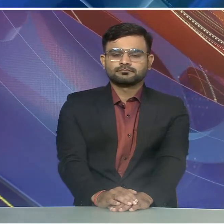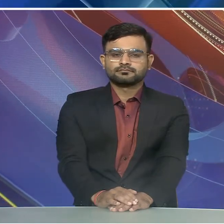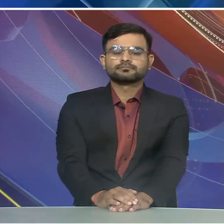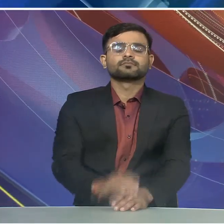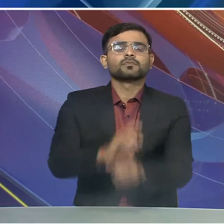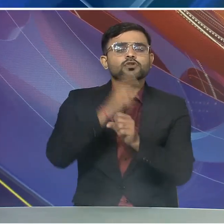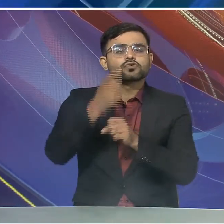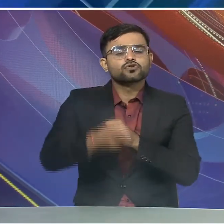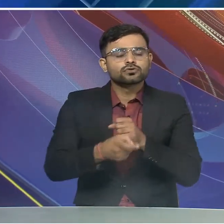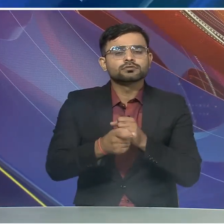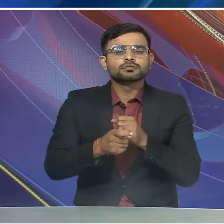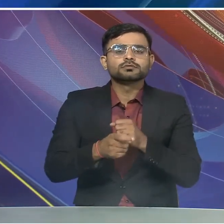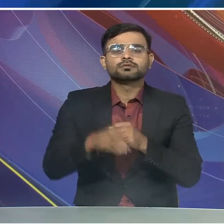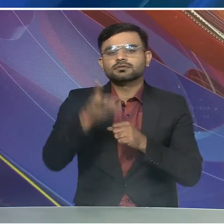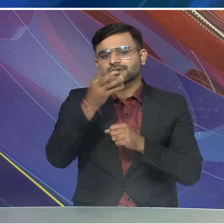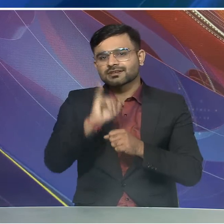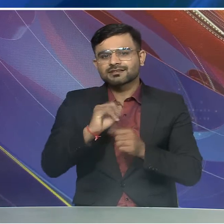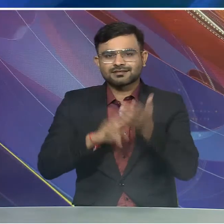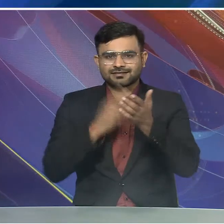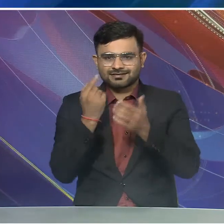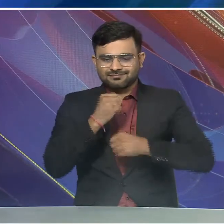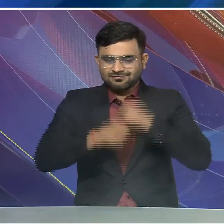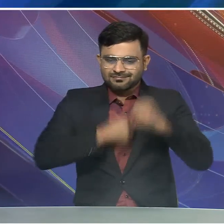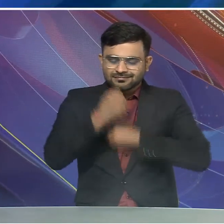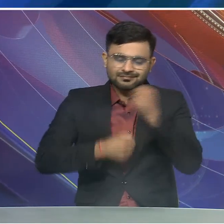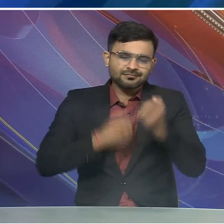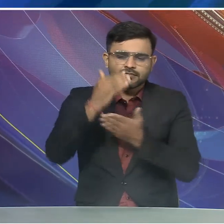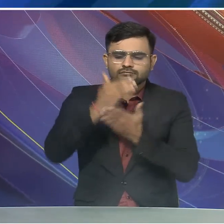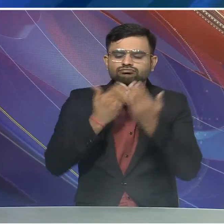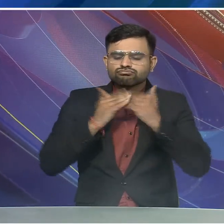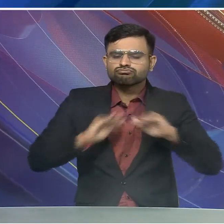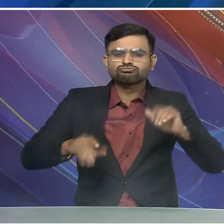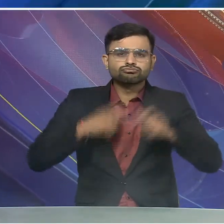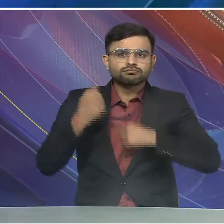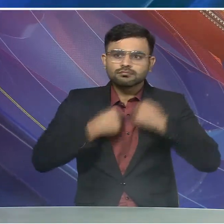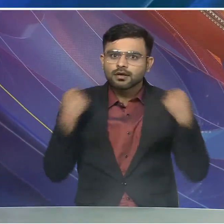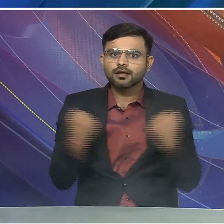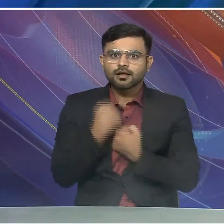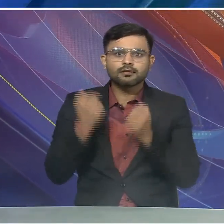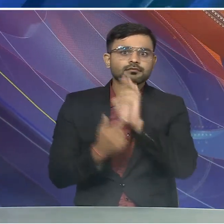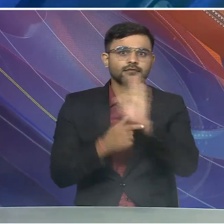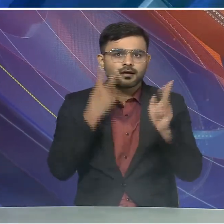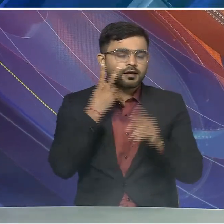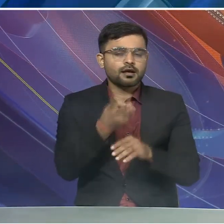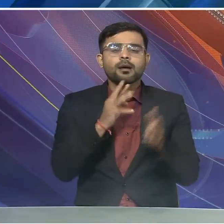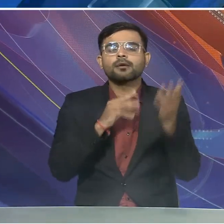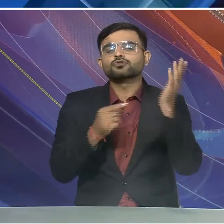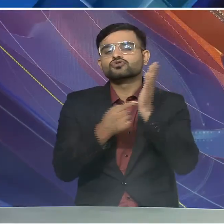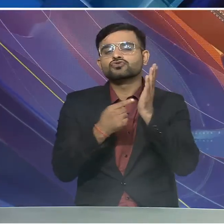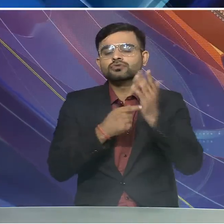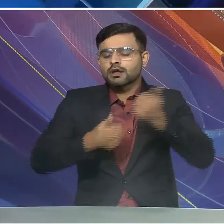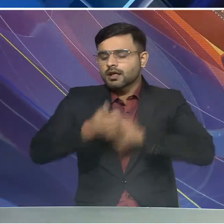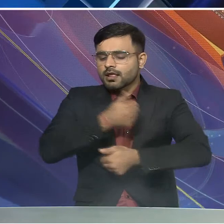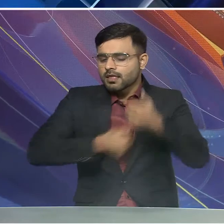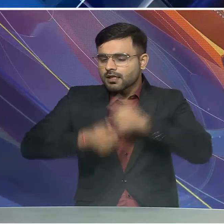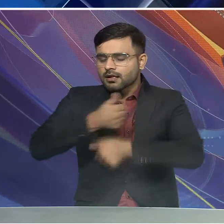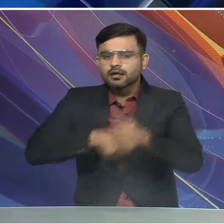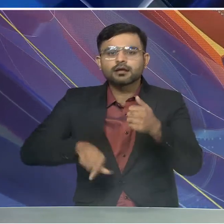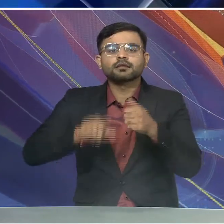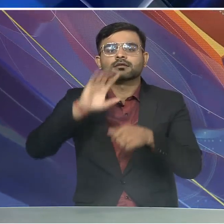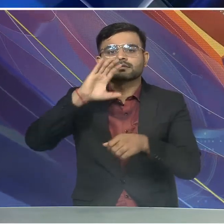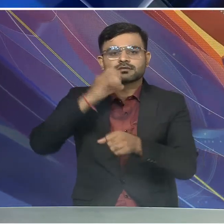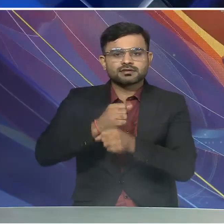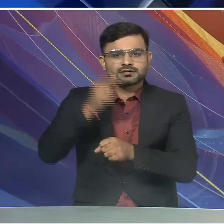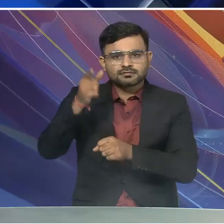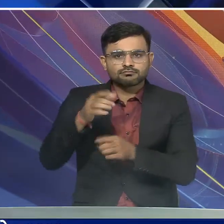गुजरात में चल रहे छत्तीसगढ़ राष्ट्रीय खेलों में खिलाड़ियों का शानदार प्रदर्शन देखने को मिल रहा है मंगलवार को खेल गए मुकाबला में छत्तीसगढ़ की